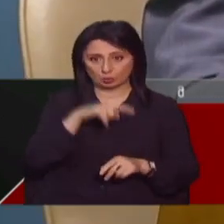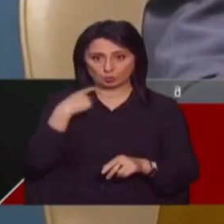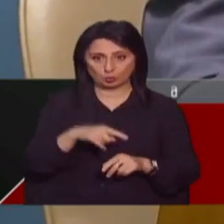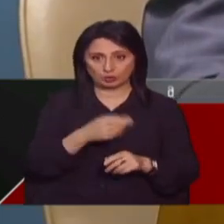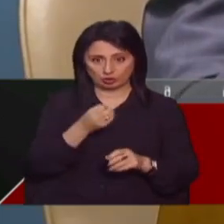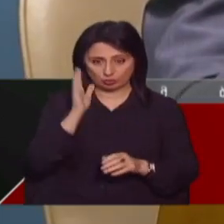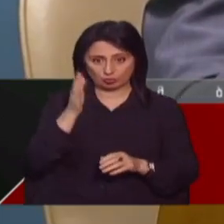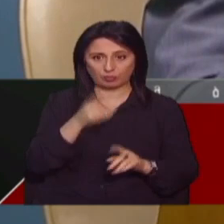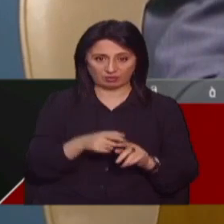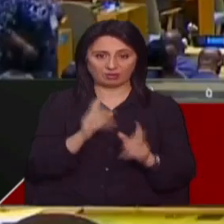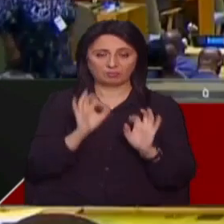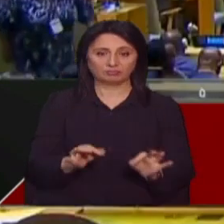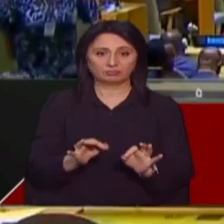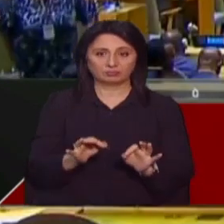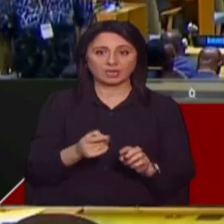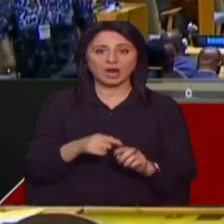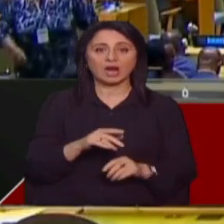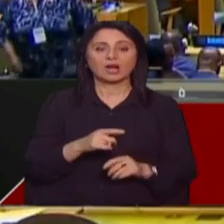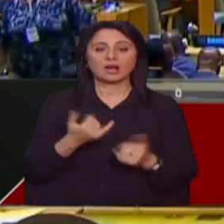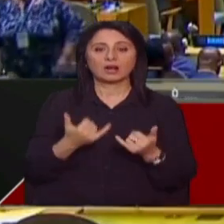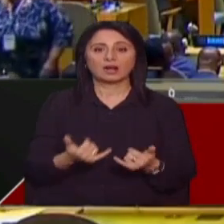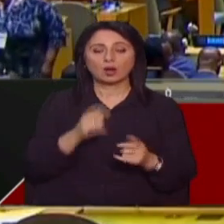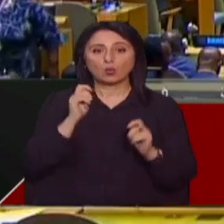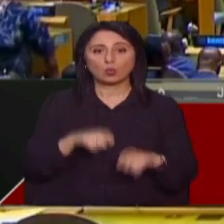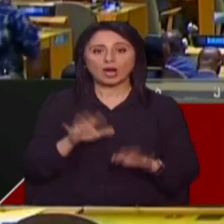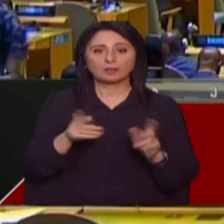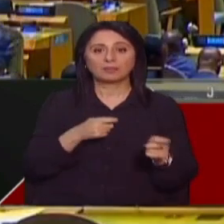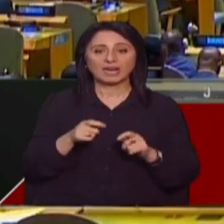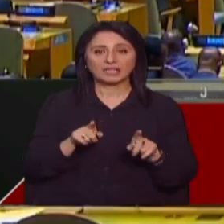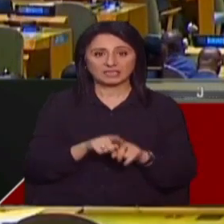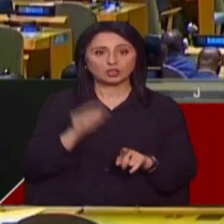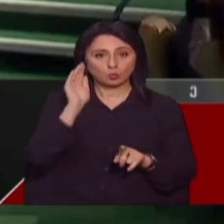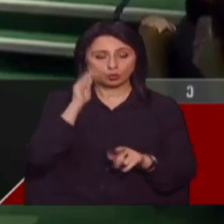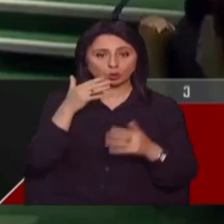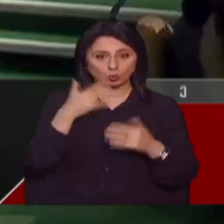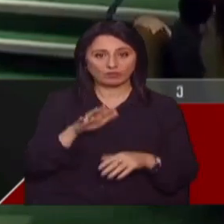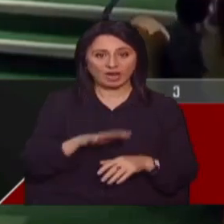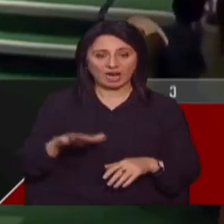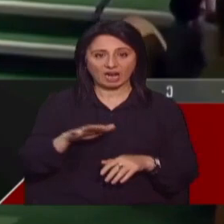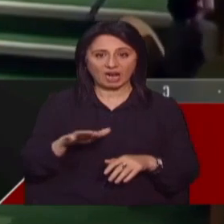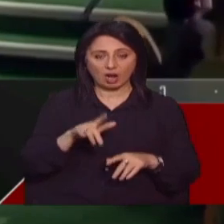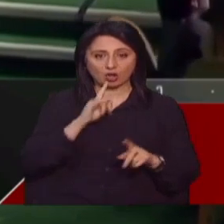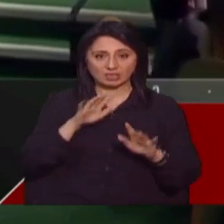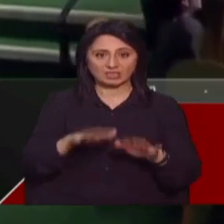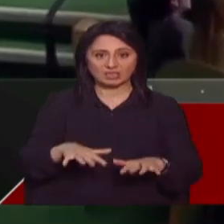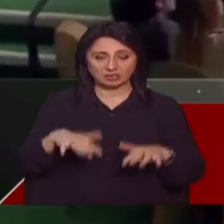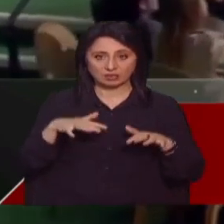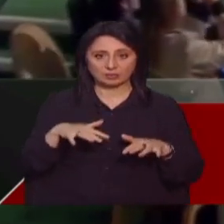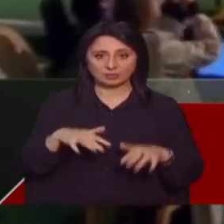და წამოსულიყო რუსეთის ფედერაციიდან. სხვათა შორის უკრაინის პრეზიდენტსაც მოუსმინეს უკვე გაეროს გენერალურ